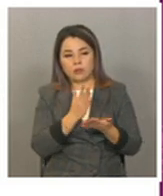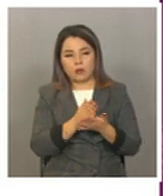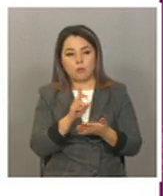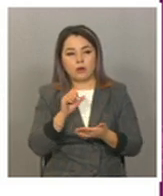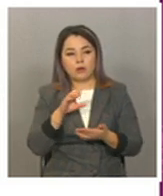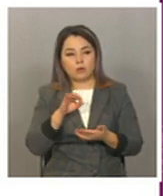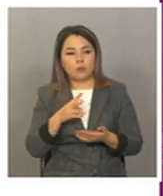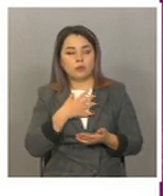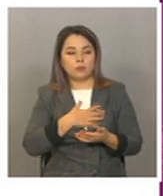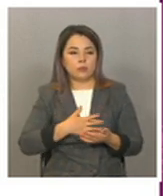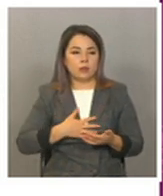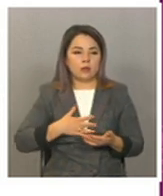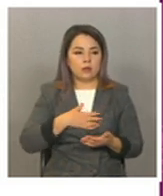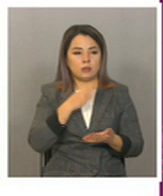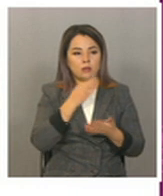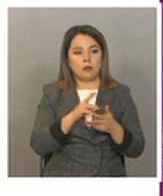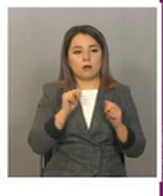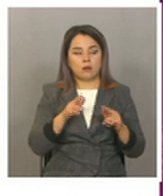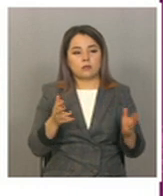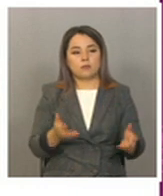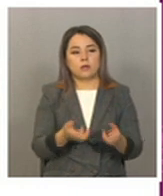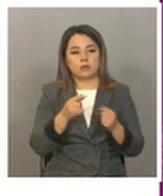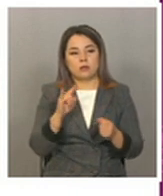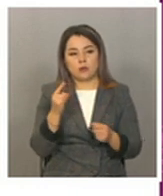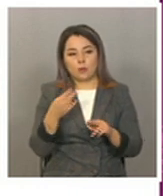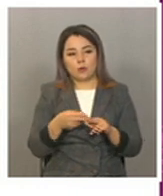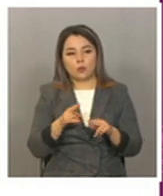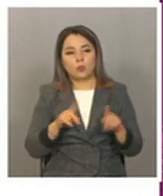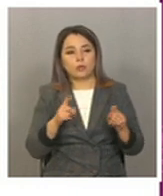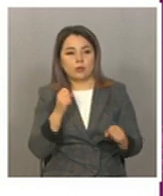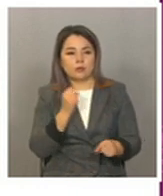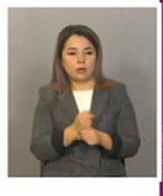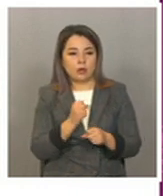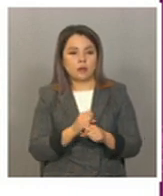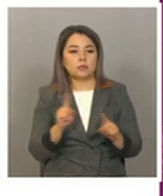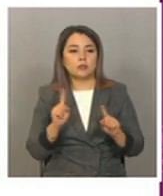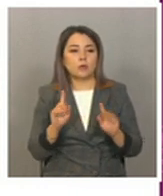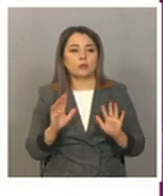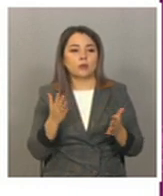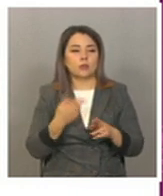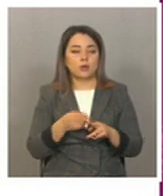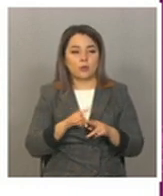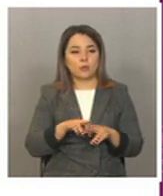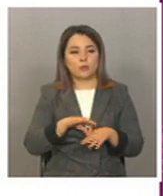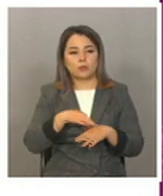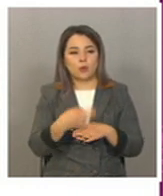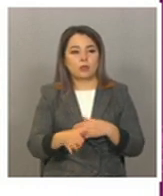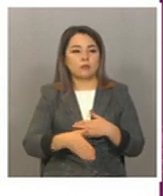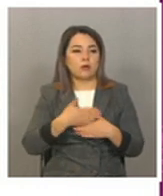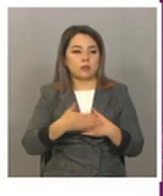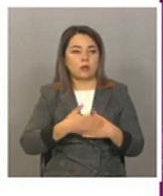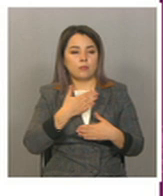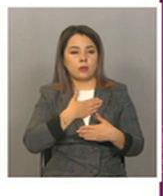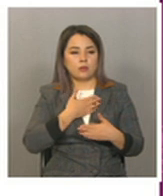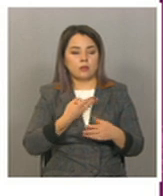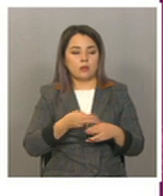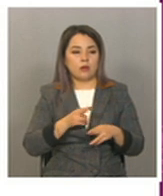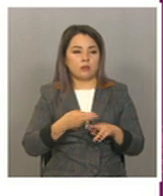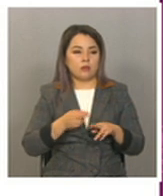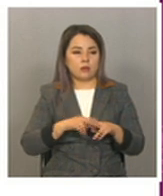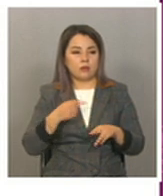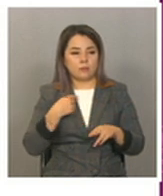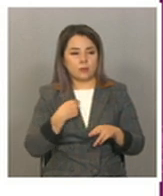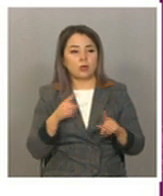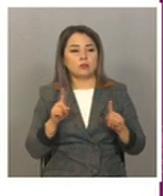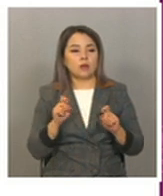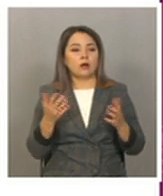в отчаяние. Как спасти ребенка? Что делать? За что такое чудовищное наказание свалилось на них? За